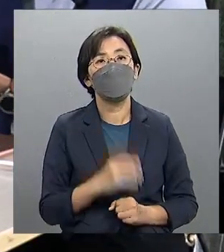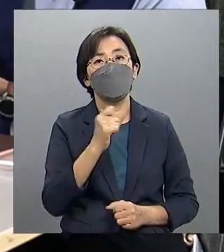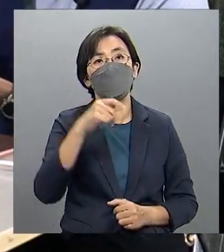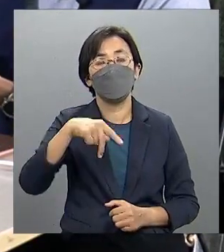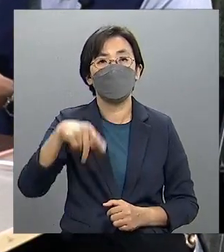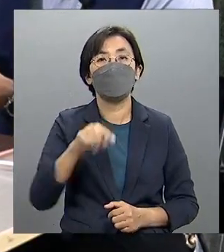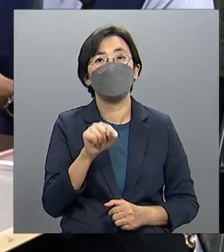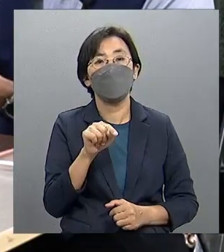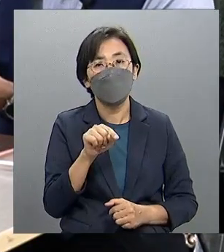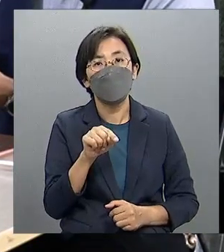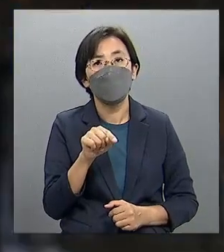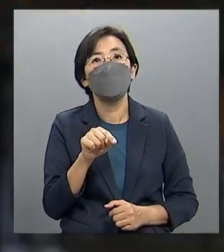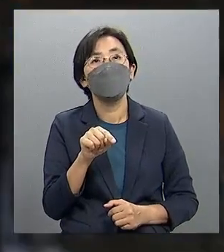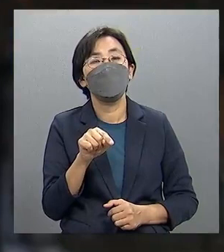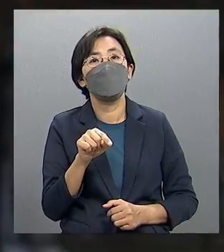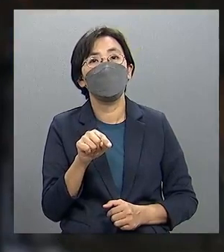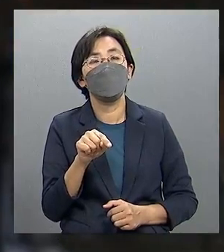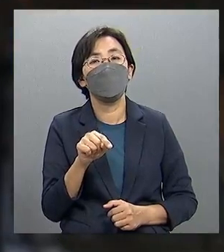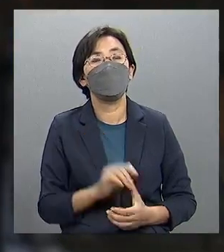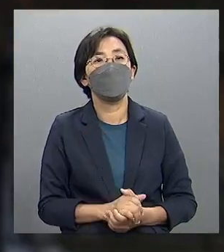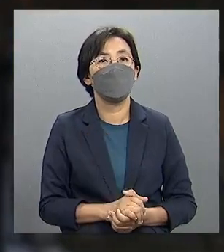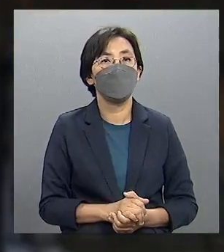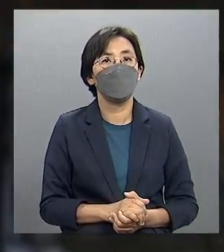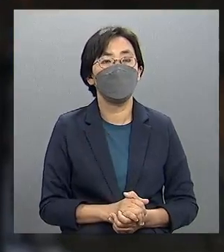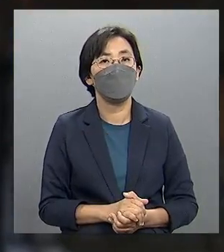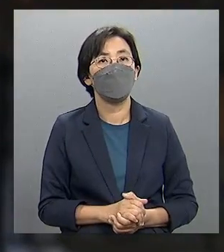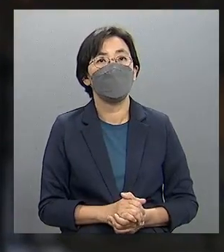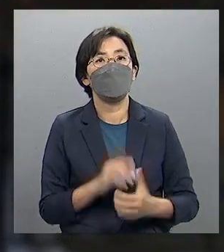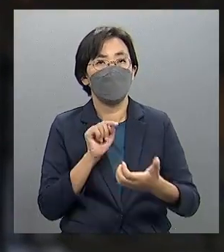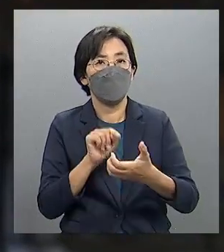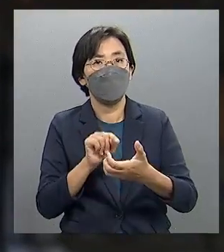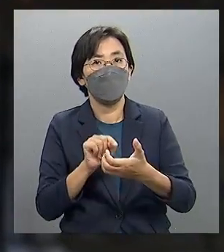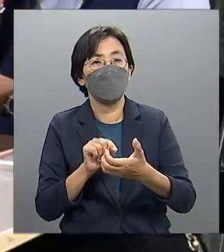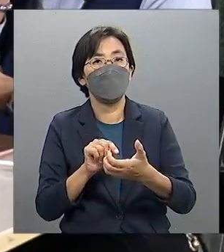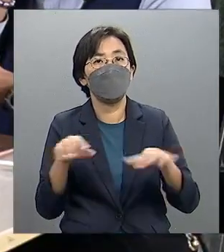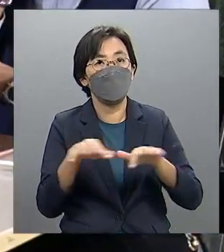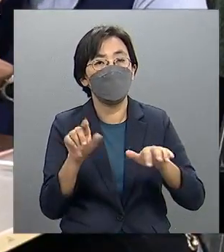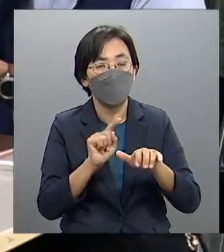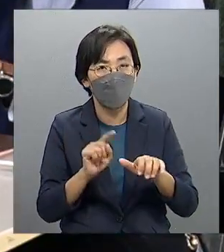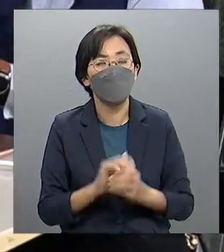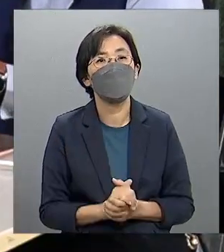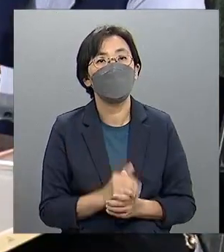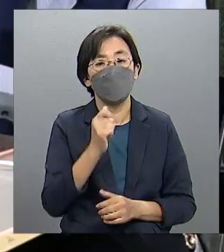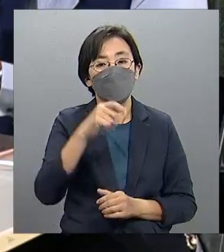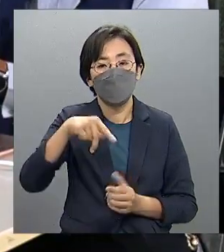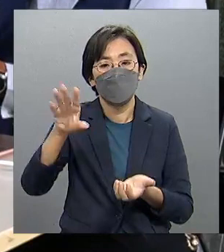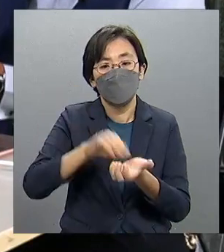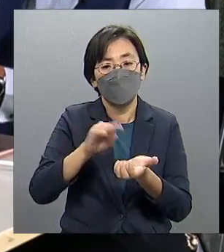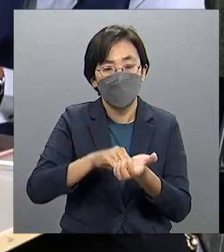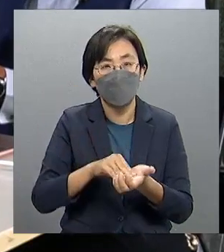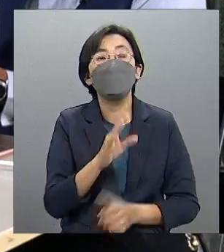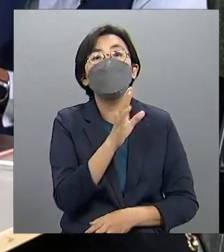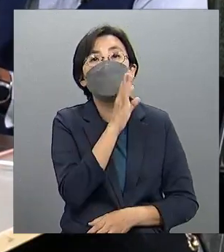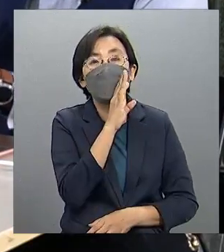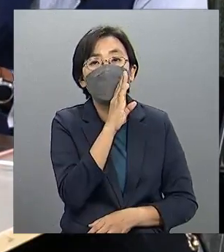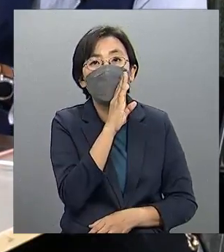เขายังเข้าไปโจรใช่ไหมแต่ก็เข้าทางปกติก็คือว่าเข้ามาทางการติดตั้งแอปเ พ ราะถ้าเกิดผู้ใช้งานติดตั้งแ